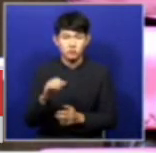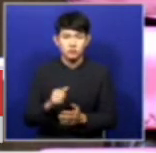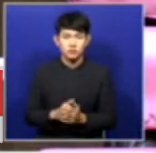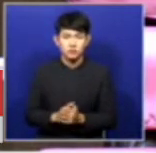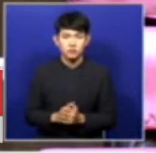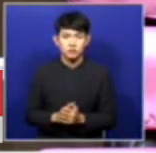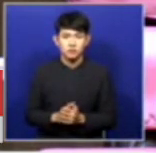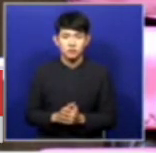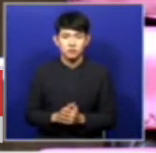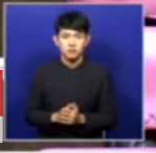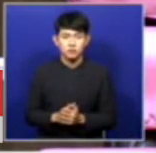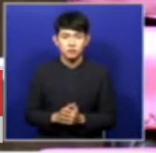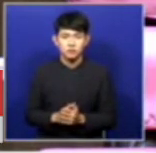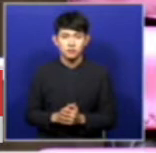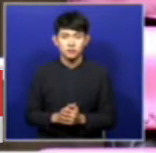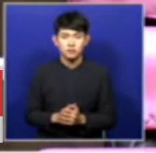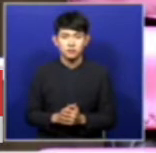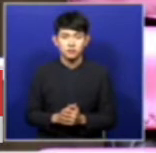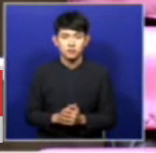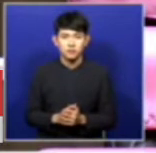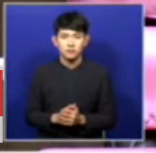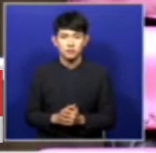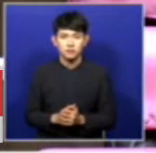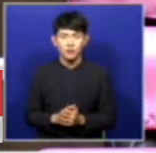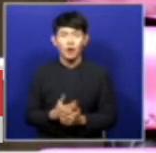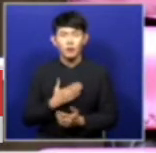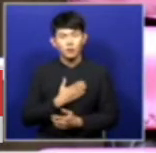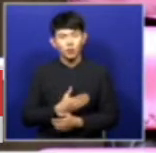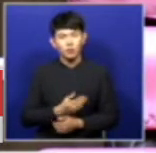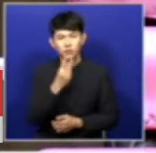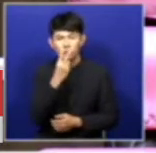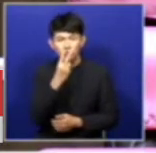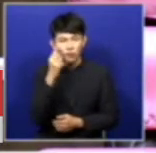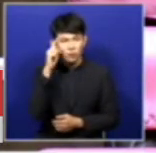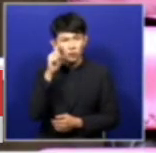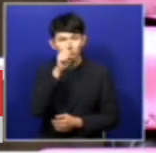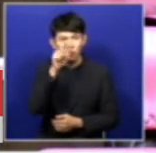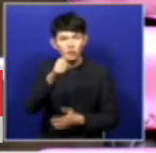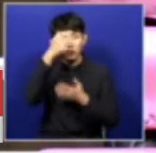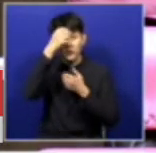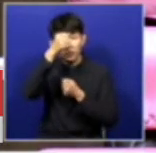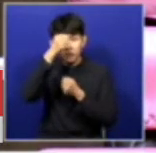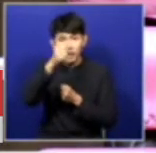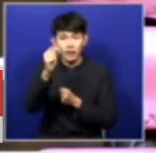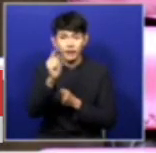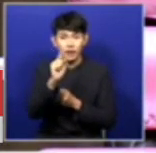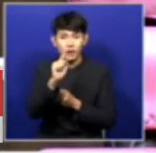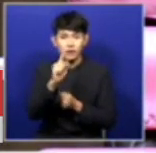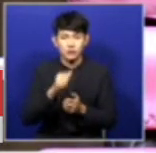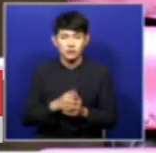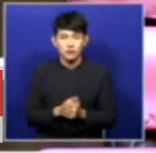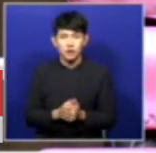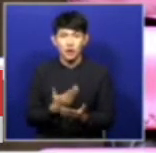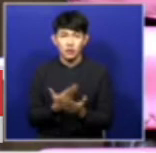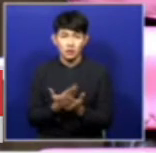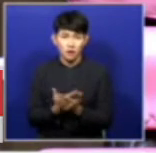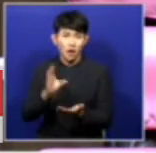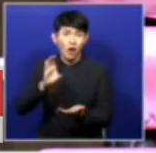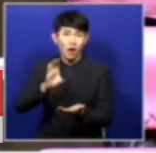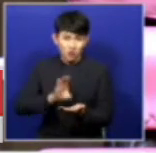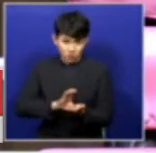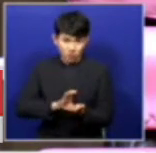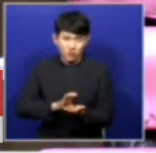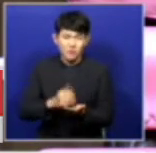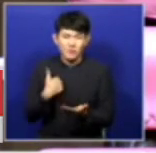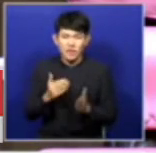คือที่น่าสนใจก็คือขณะนี้เนี่ยกองทุนมีลูกห